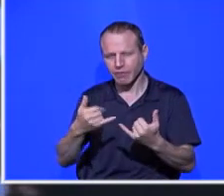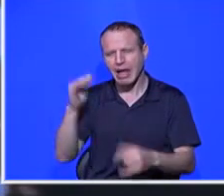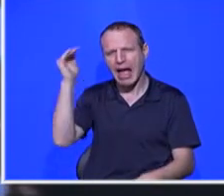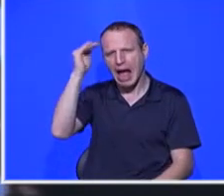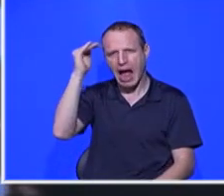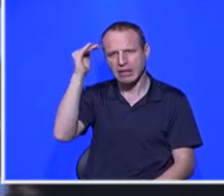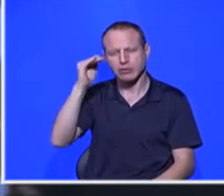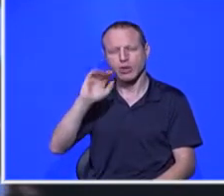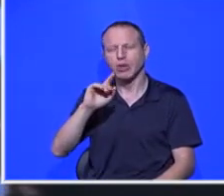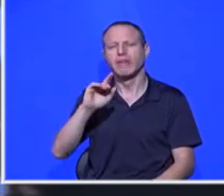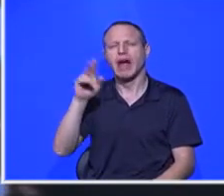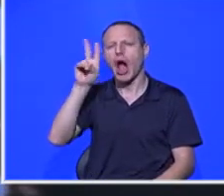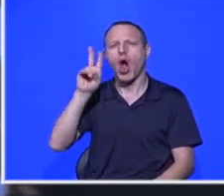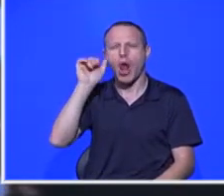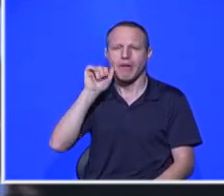לא כחול לבן לעתידית.